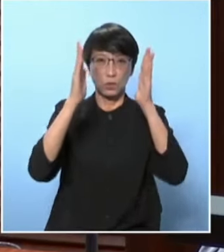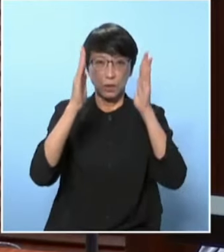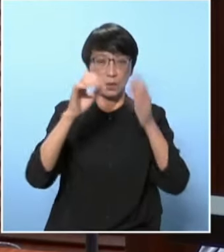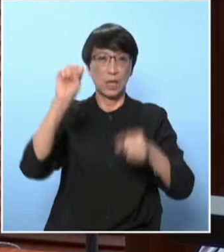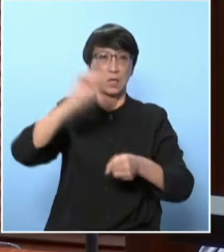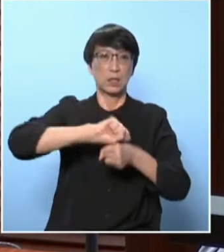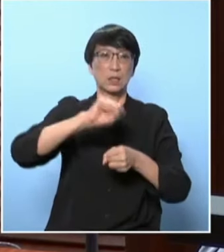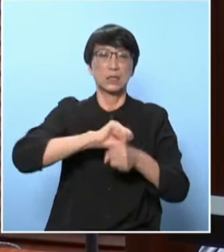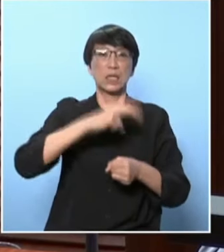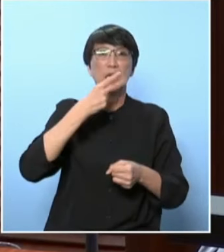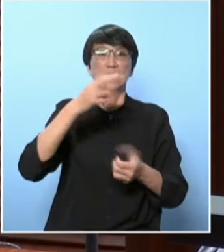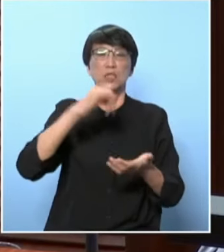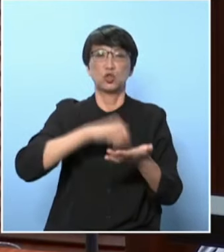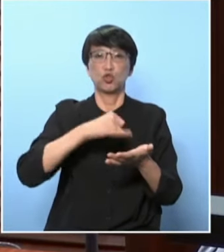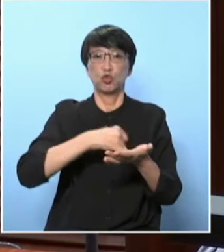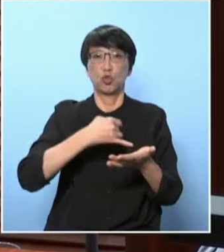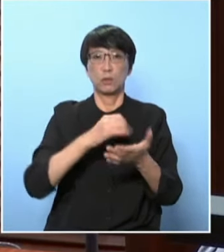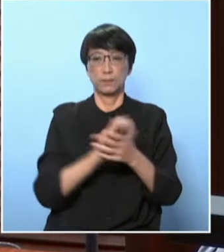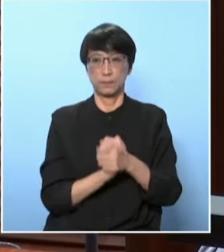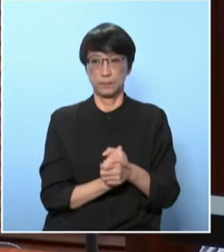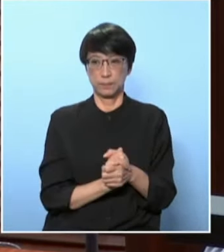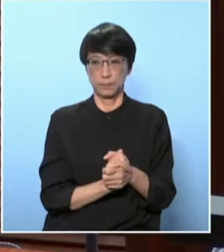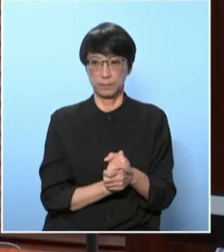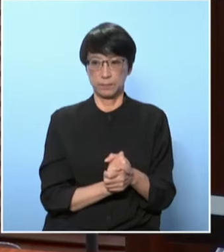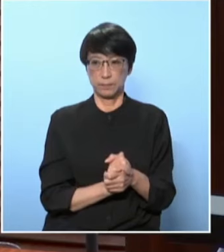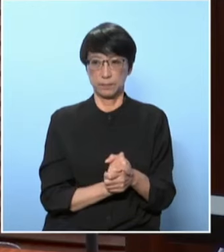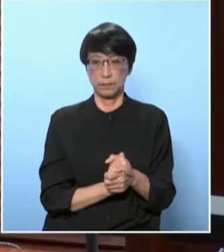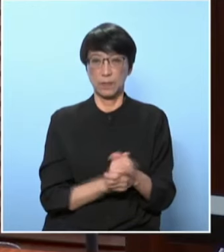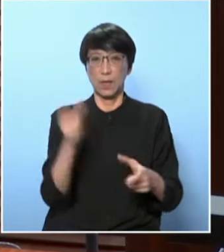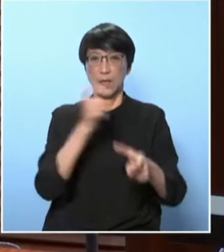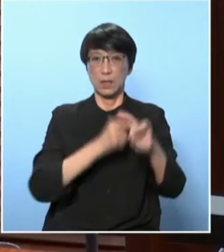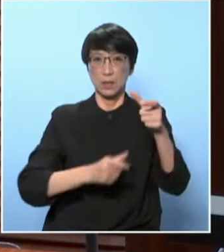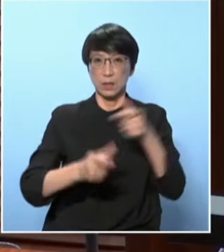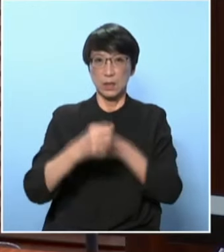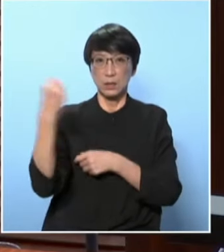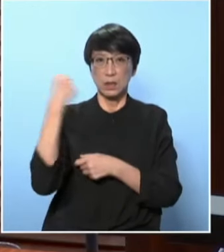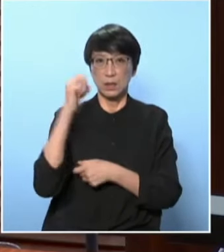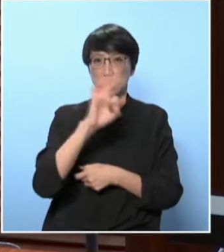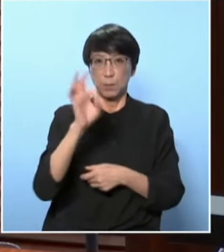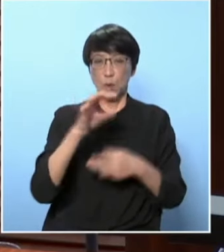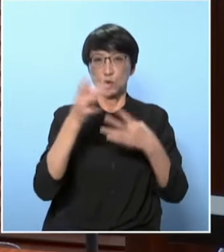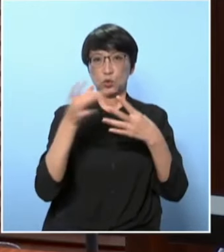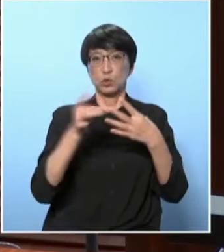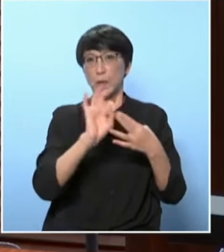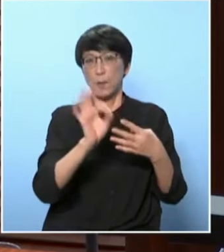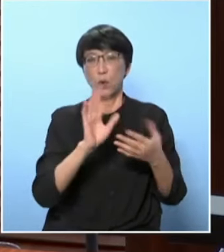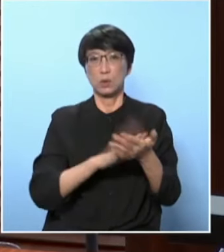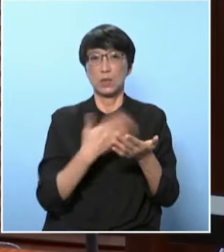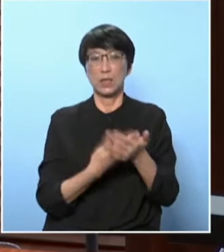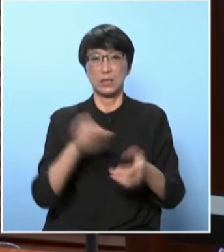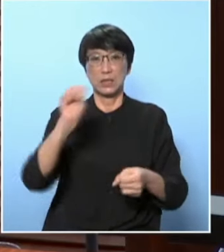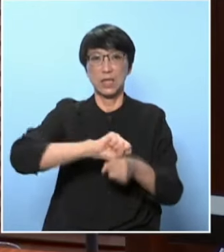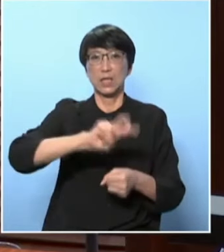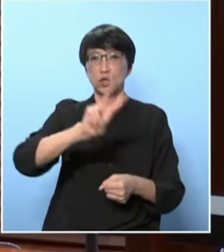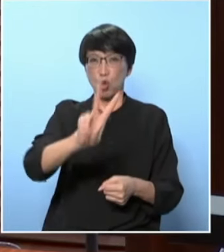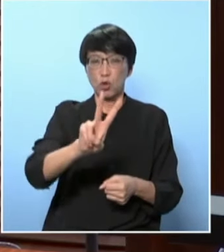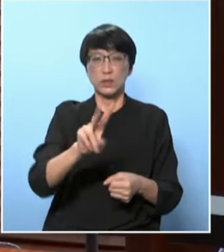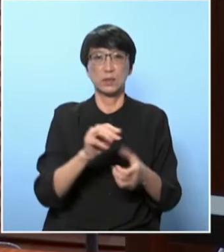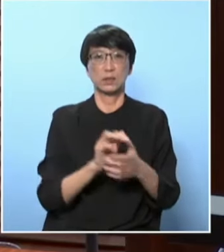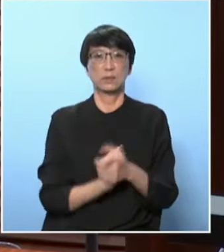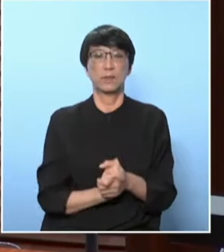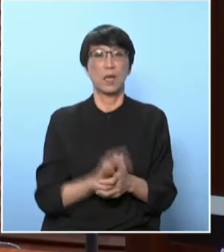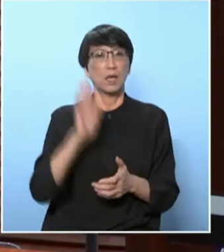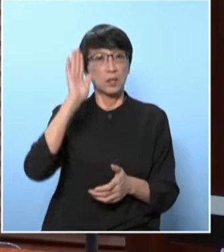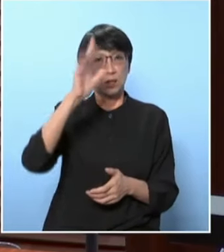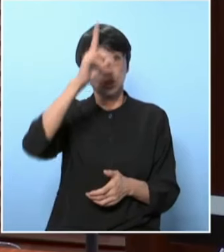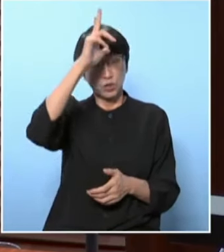煙税嘅話，我講好多次啊，主席，唔係一啲經濟冇能力嘅朋友其實就冇選擇嘅。而家已經加兩次啦，都希望政府咧，